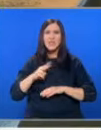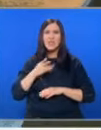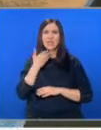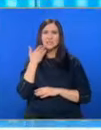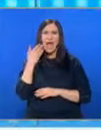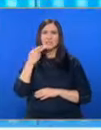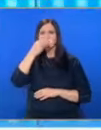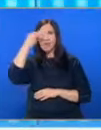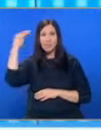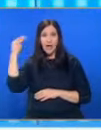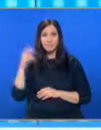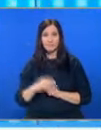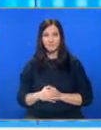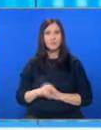надписи.